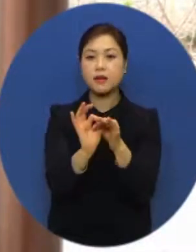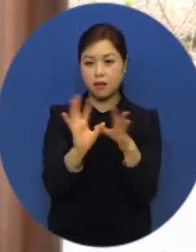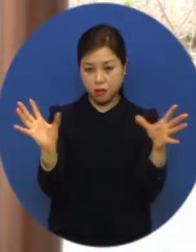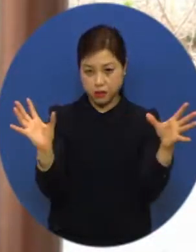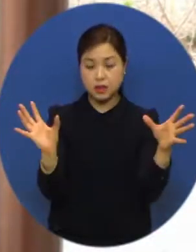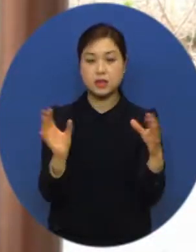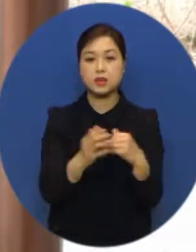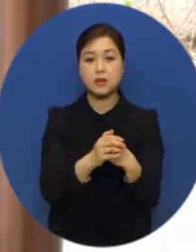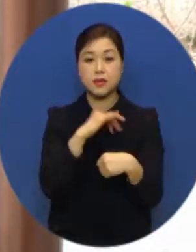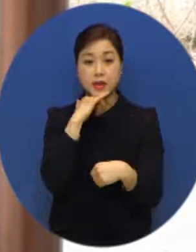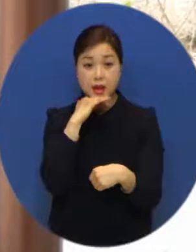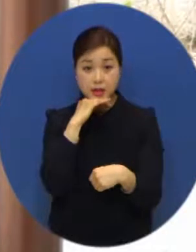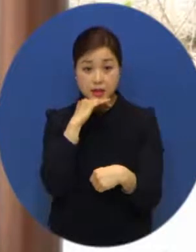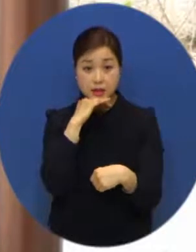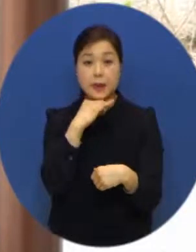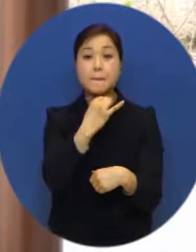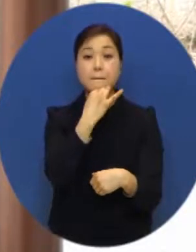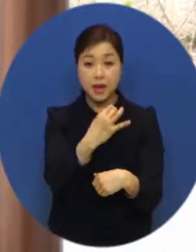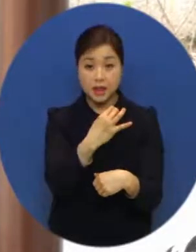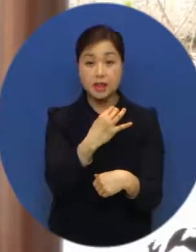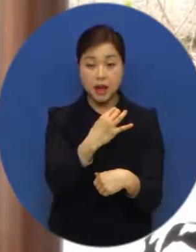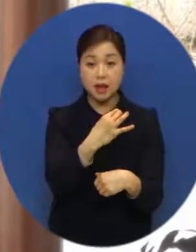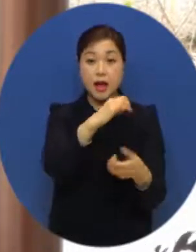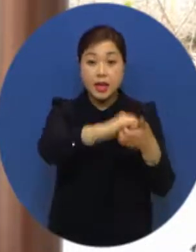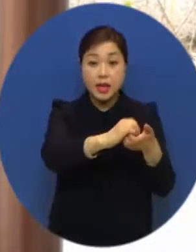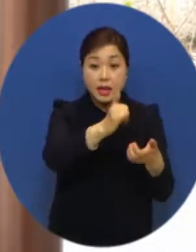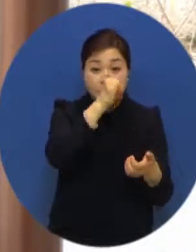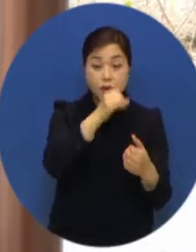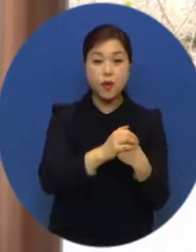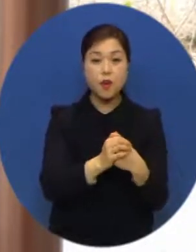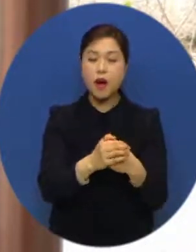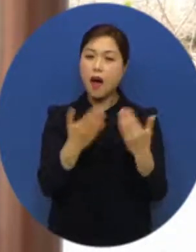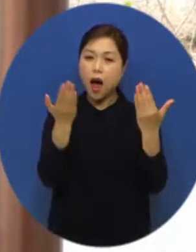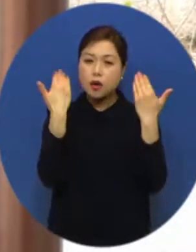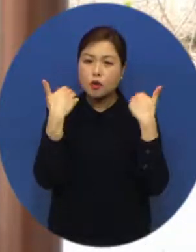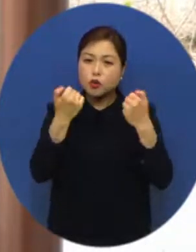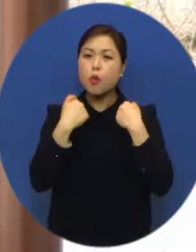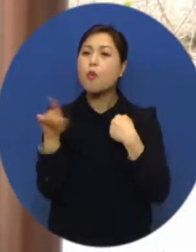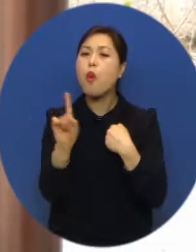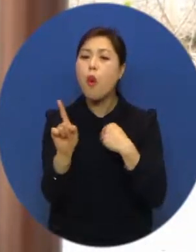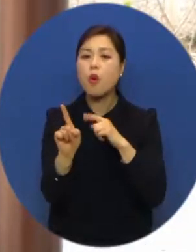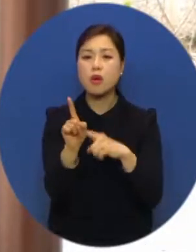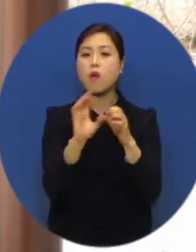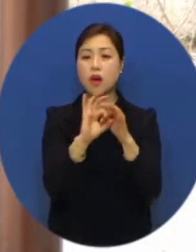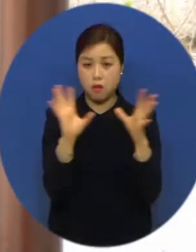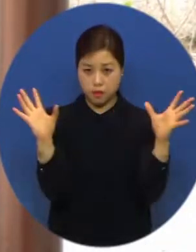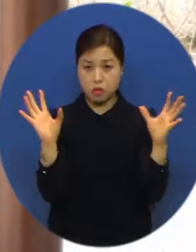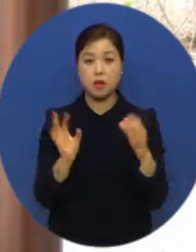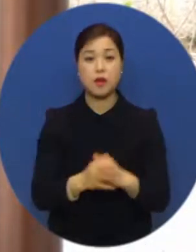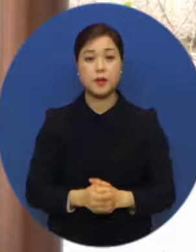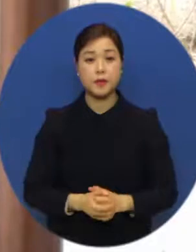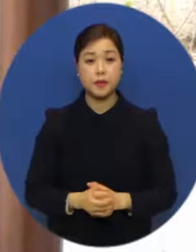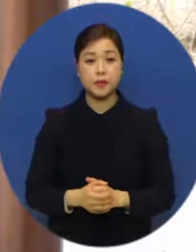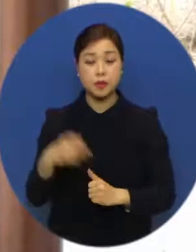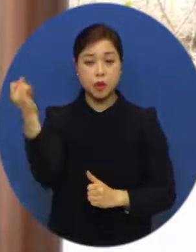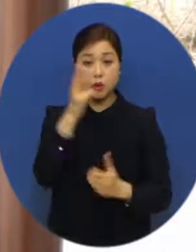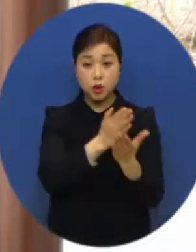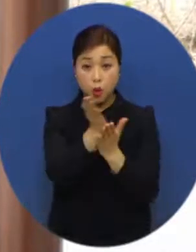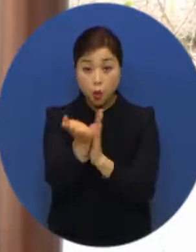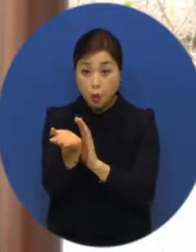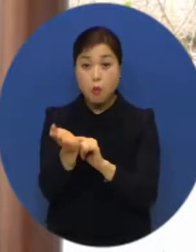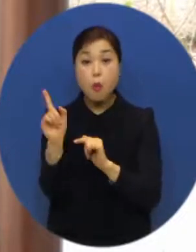그리고 연령만 제한되고요. 학력 불문. 그렇죠. 아무래도 네. 청춘이니까. 네. 학력에 제한 없고요. 네. 그리고